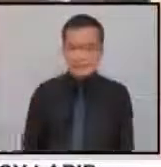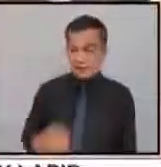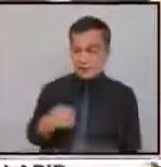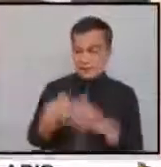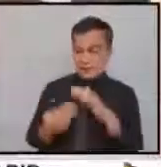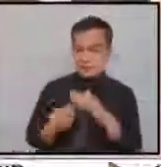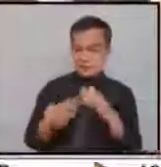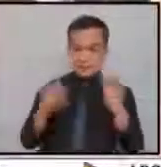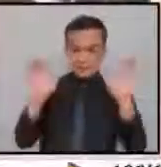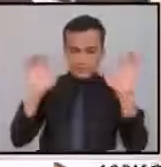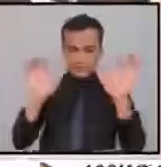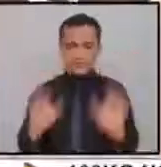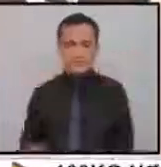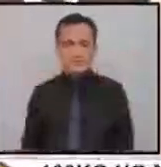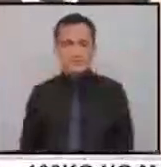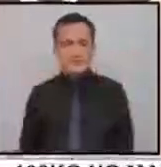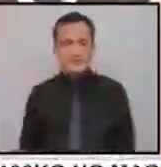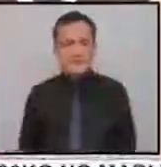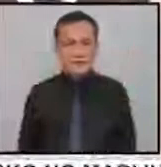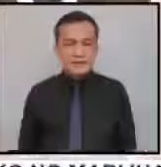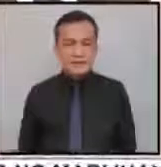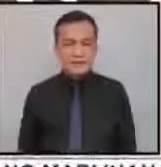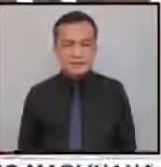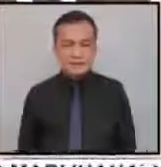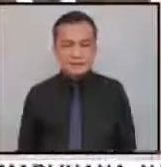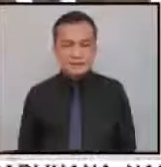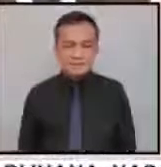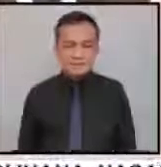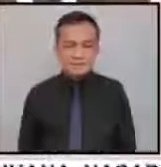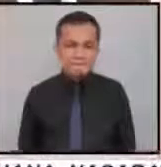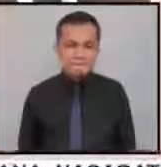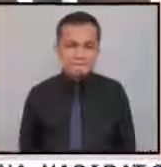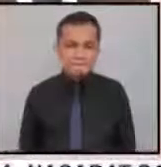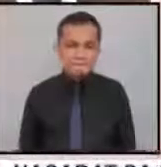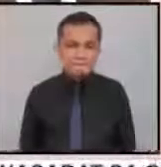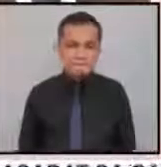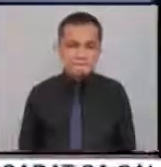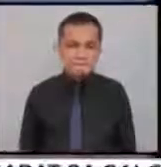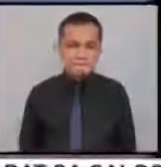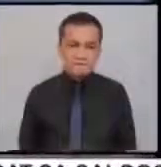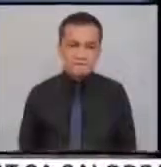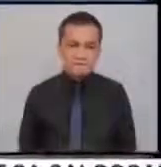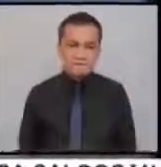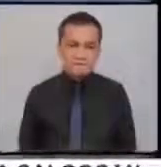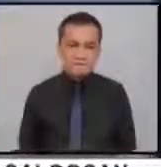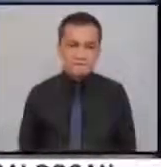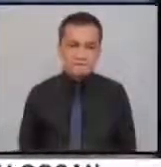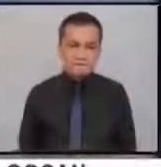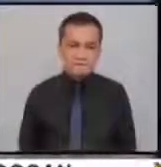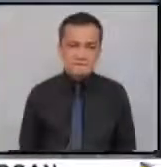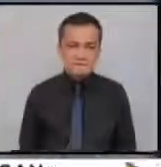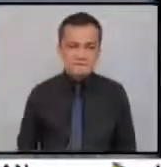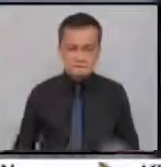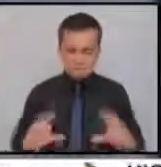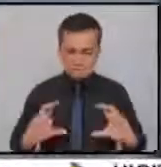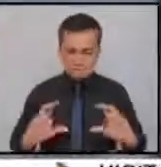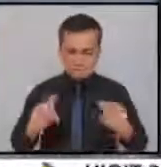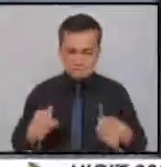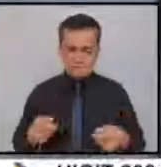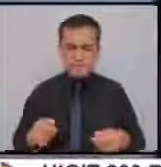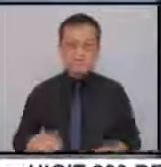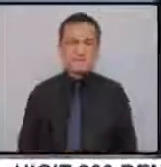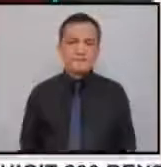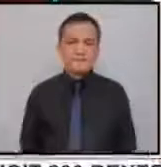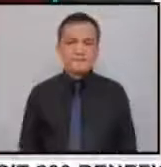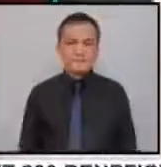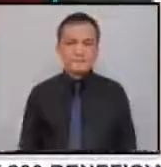step. Ayan. Next step natin ay tupiin ito sa gitna. Paganto.